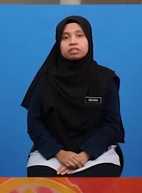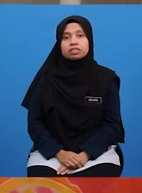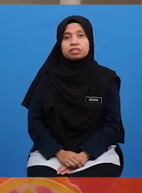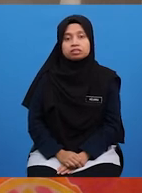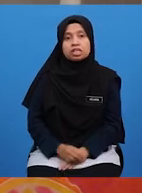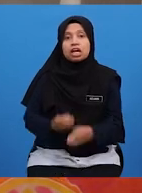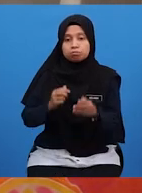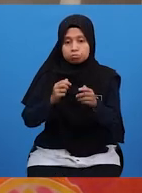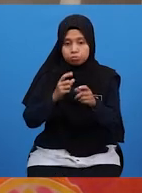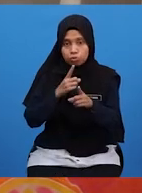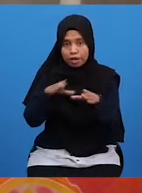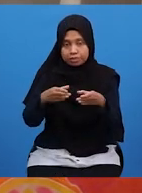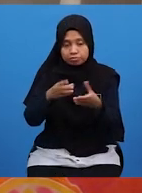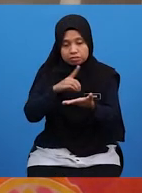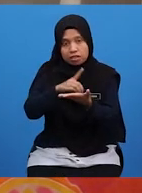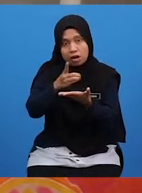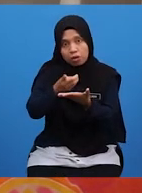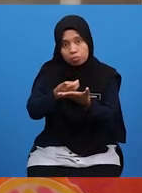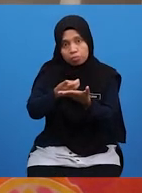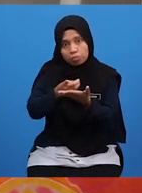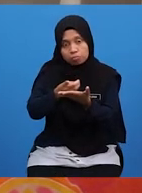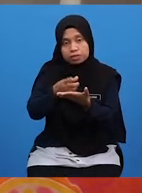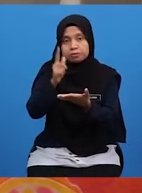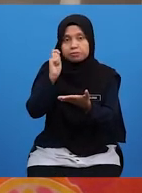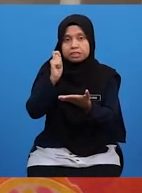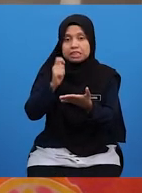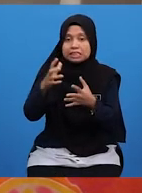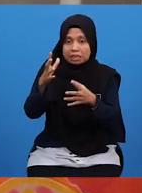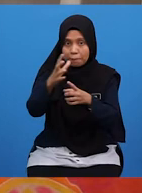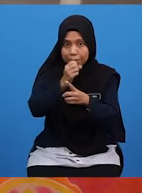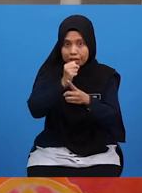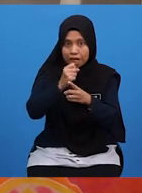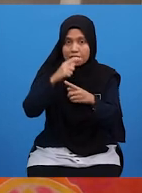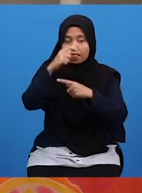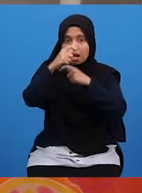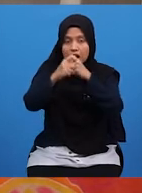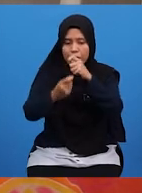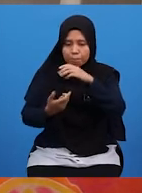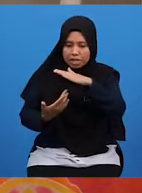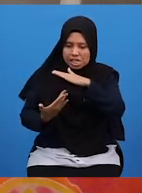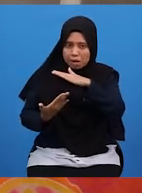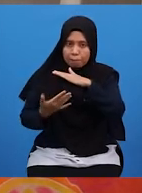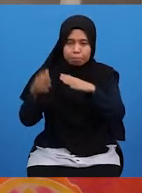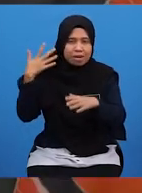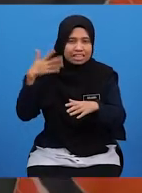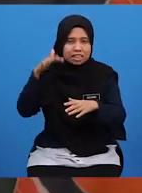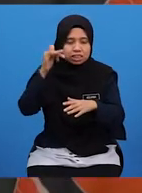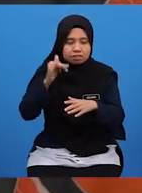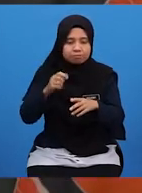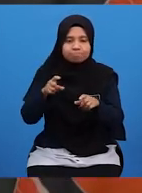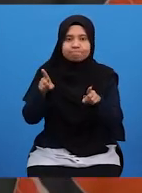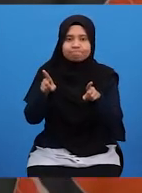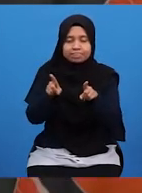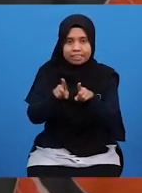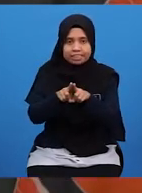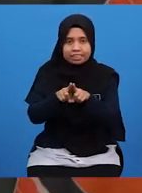Laraskan suhu dapur sehingga bahan sebatian lilin mencapai tahap kepanasan yang sesuai.